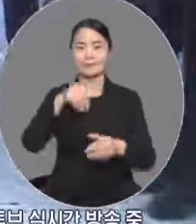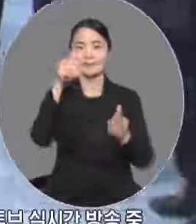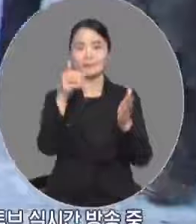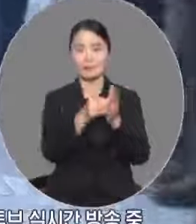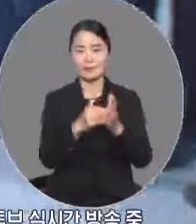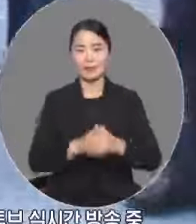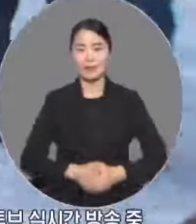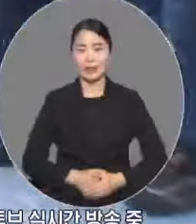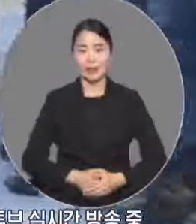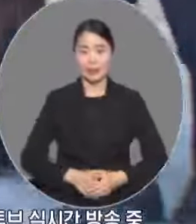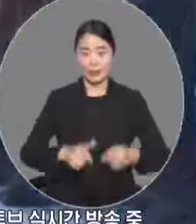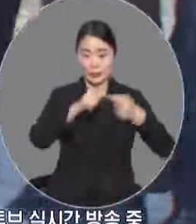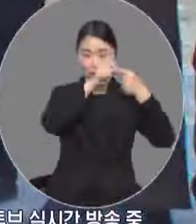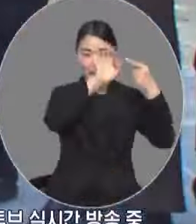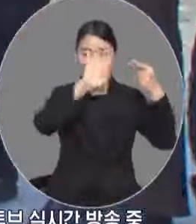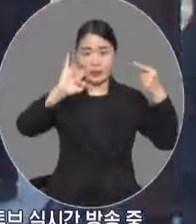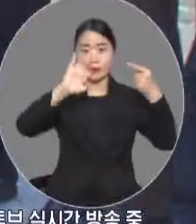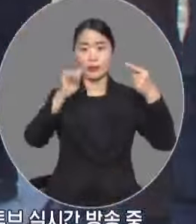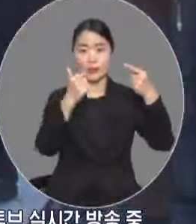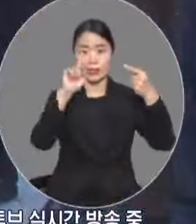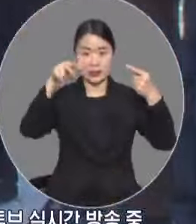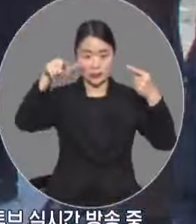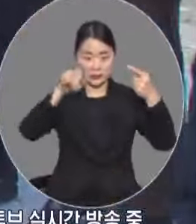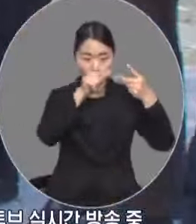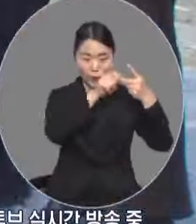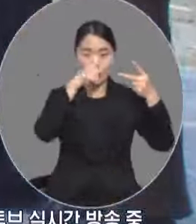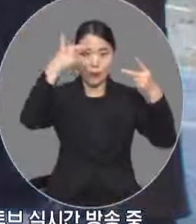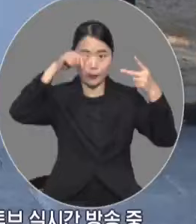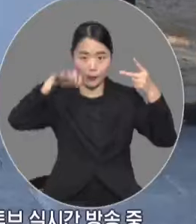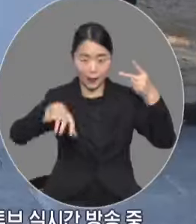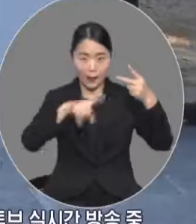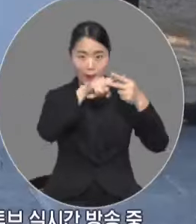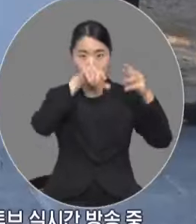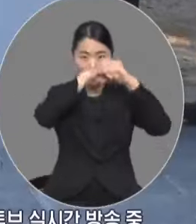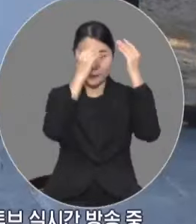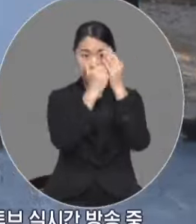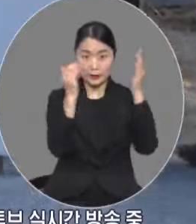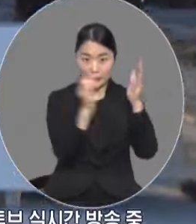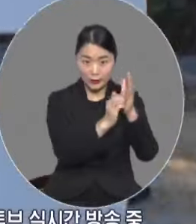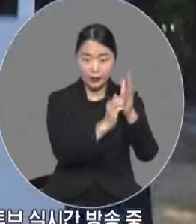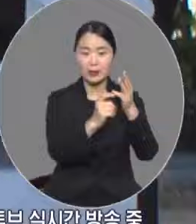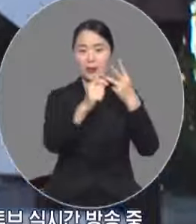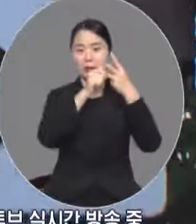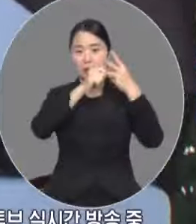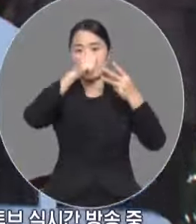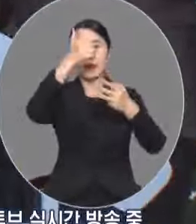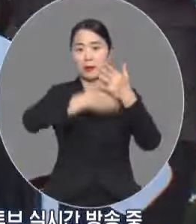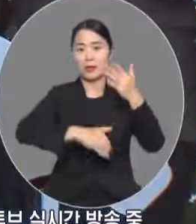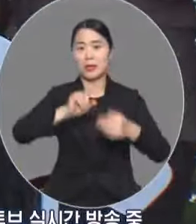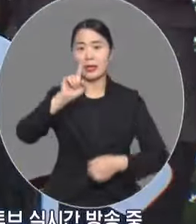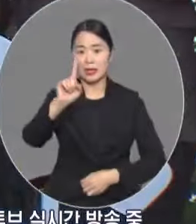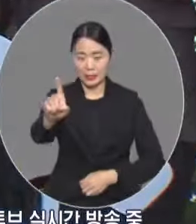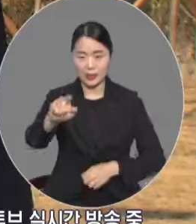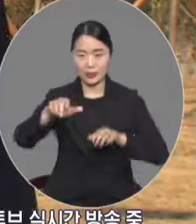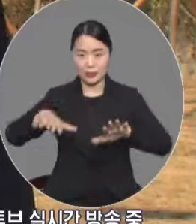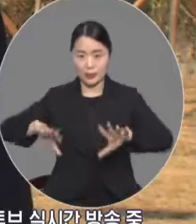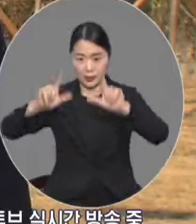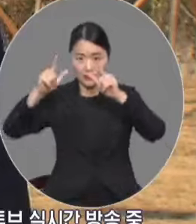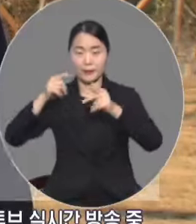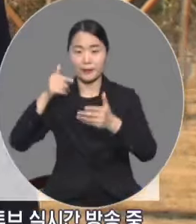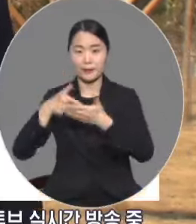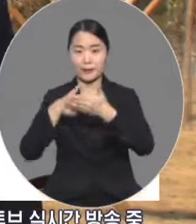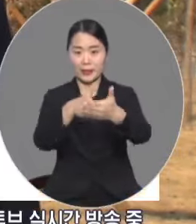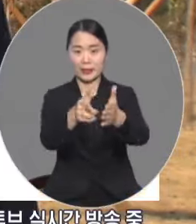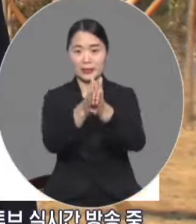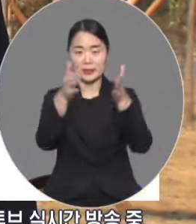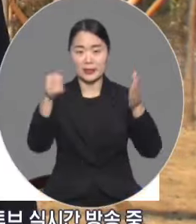이 중 이화정 구간과 신천 호계 구간이 완성됐고 나머지 구간도 올해 조성을 시작합니다. 동해남부선